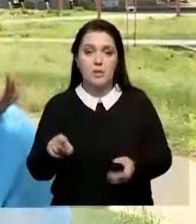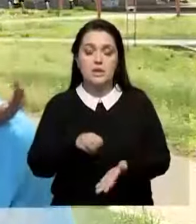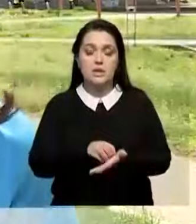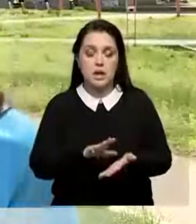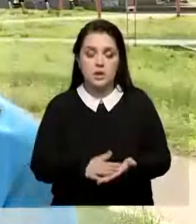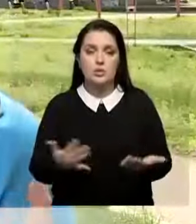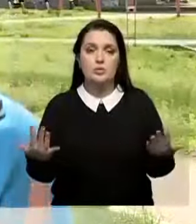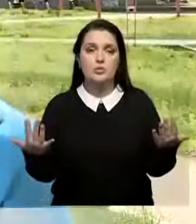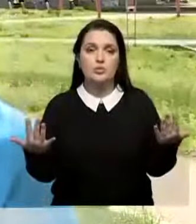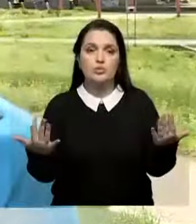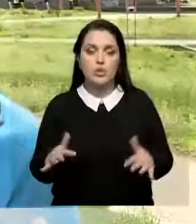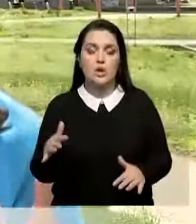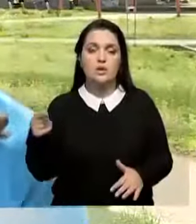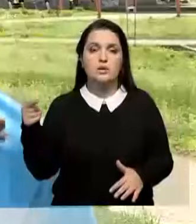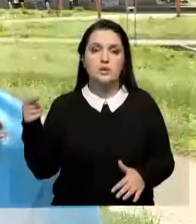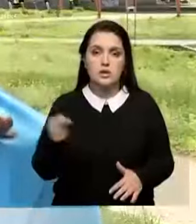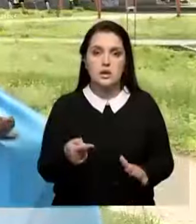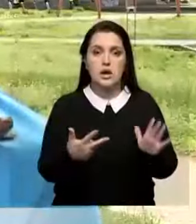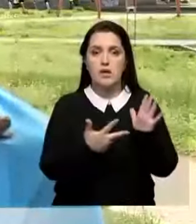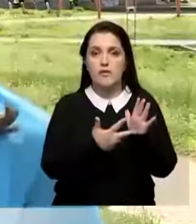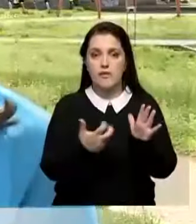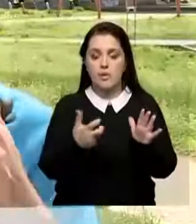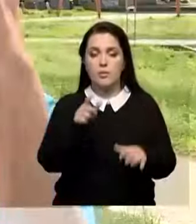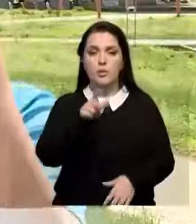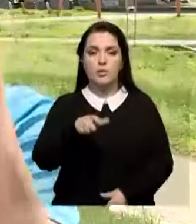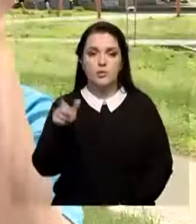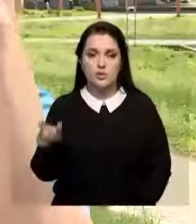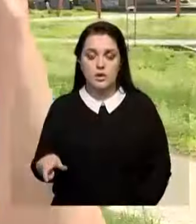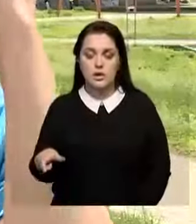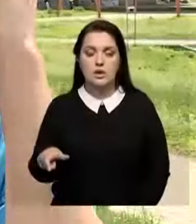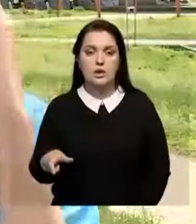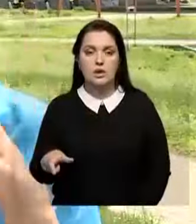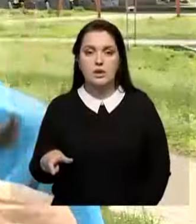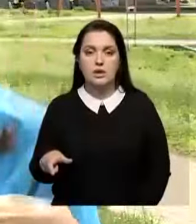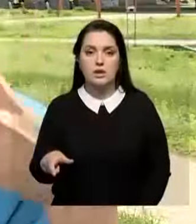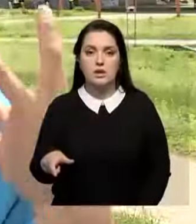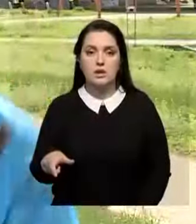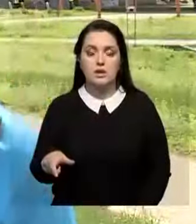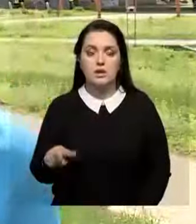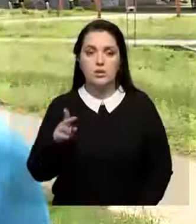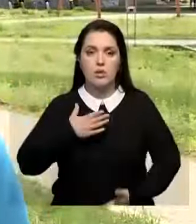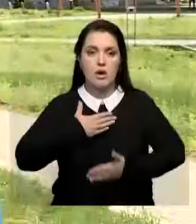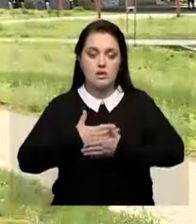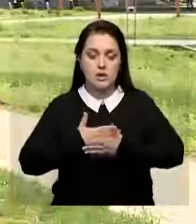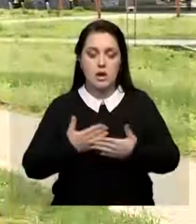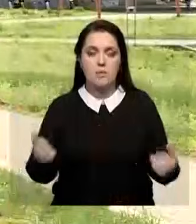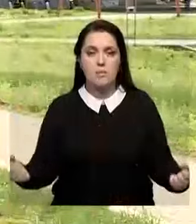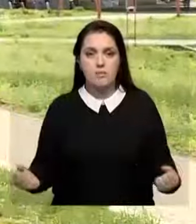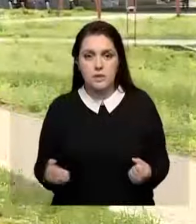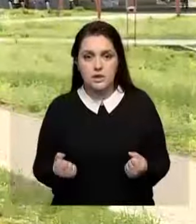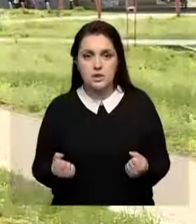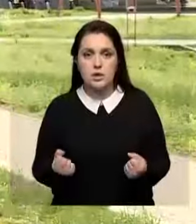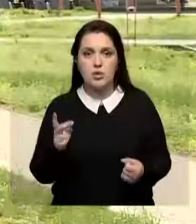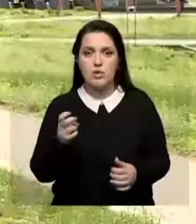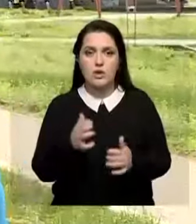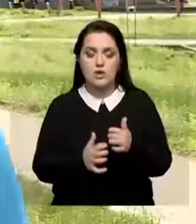уже больше 1800 людей а он случается только благодаря активной поддержке а